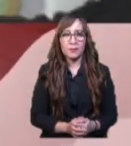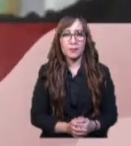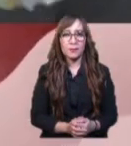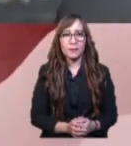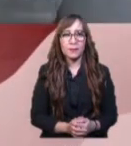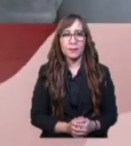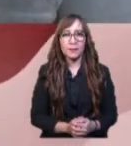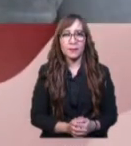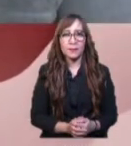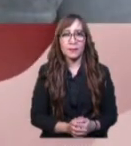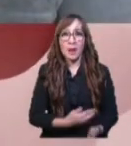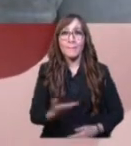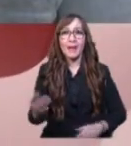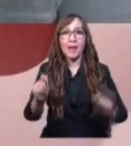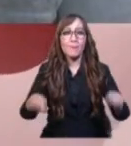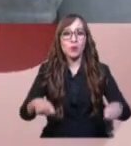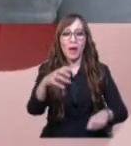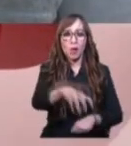yang sudah nggak digunakan lagi,